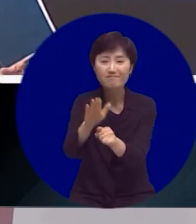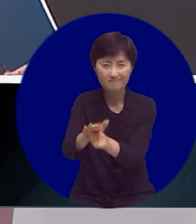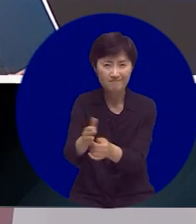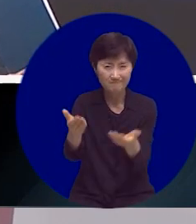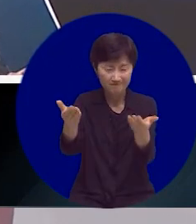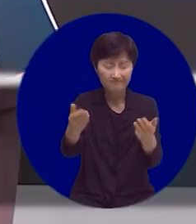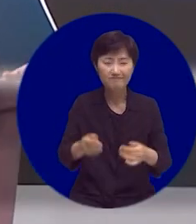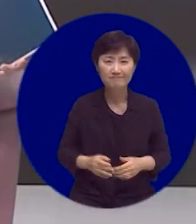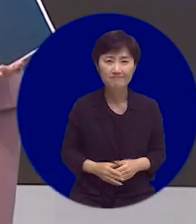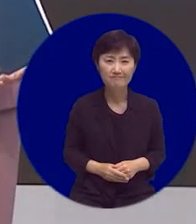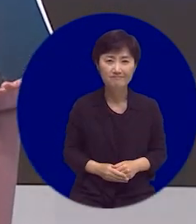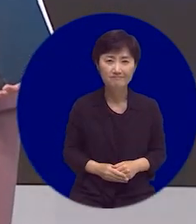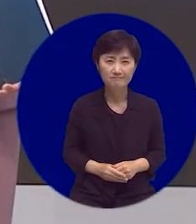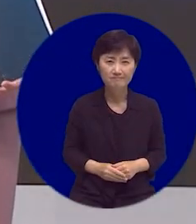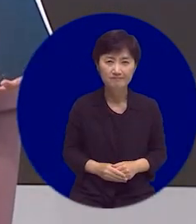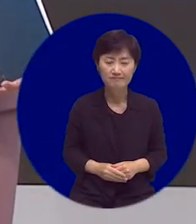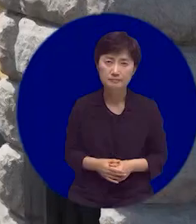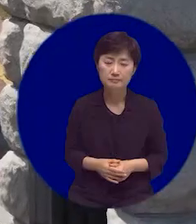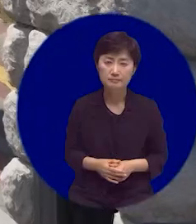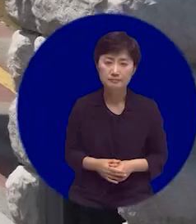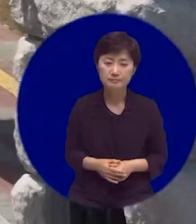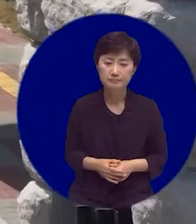내용 자세히 전해드립니다.